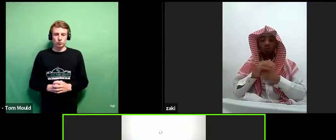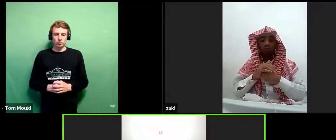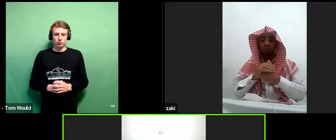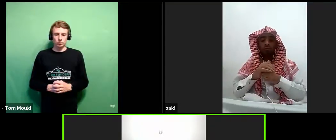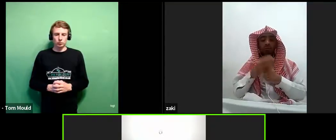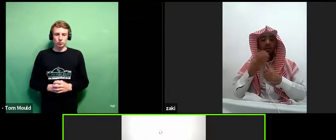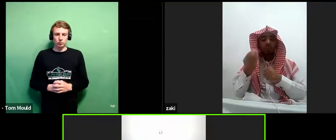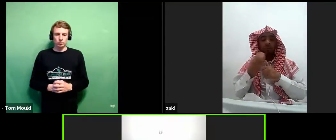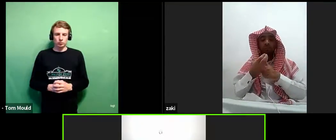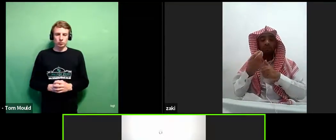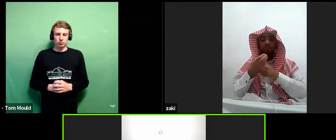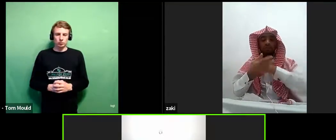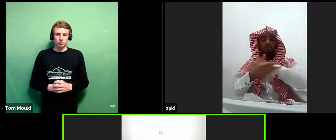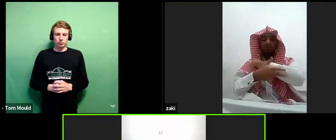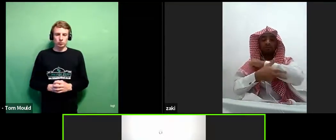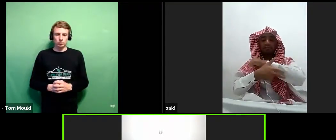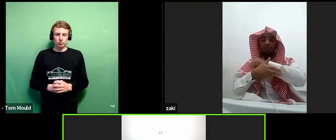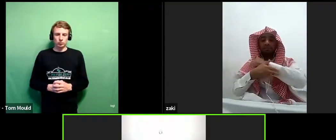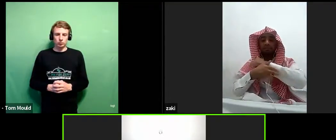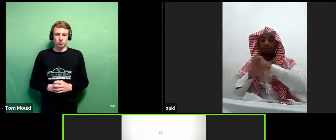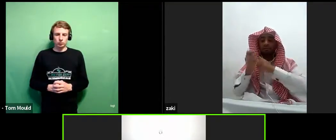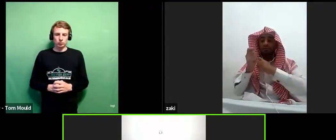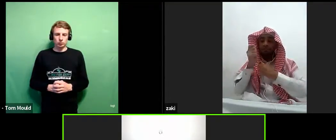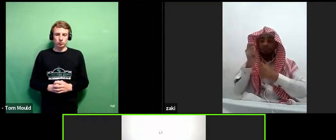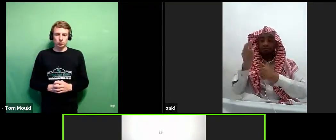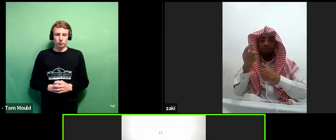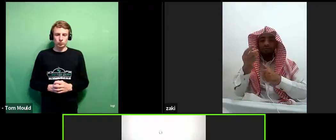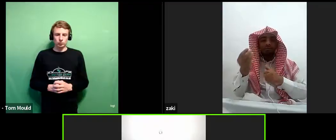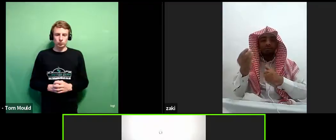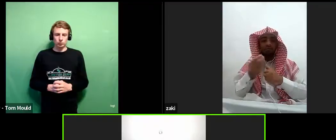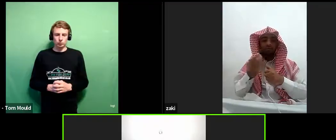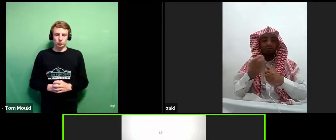والمساكين وابن السبيل